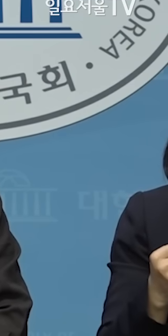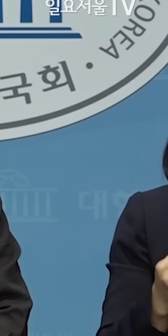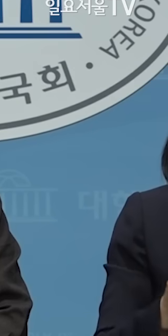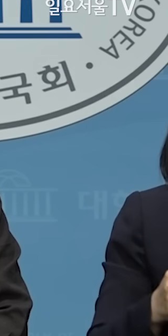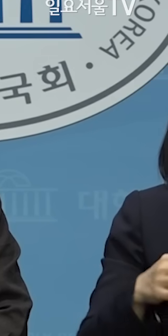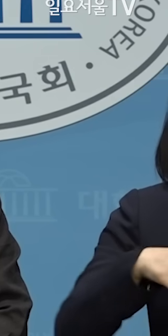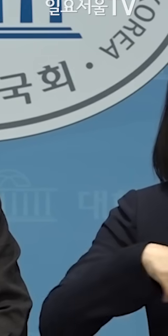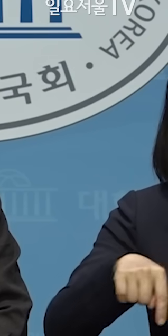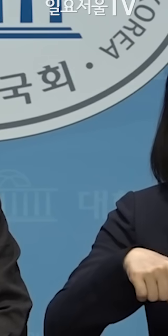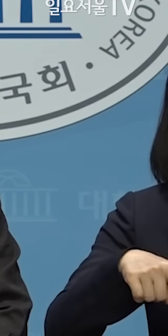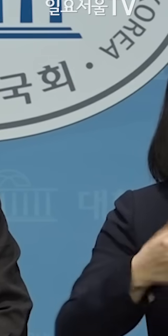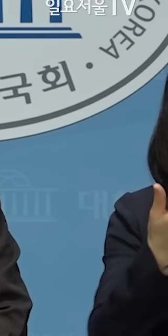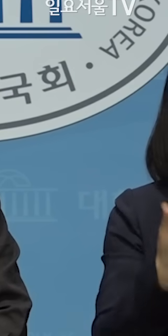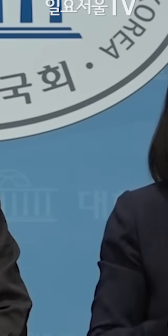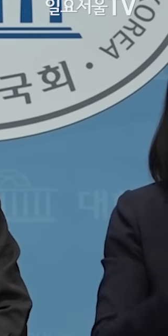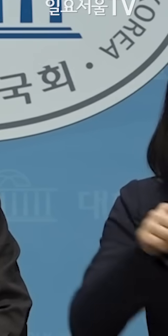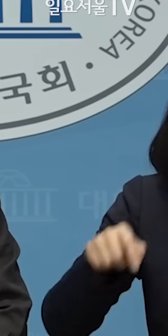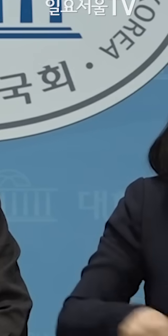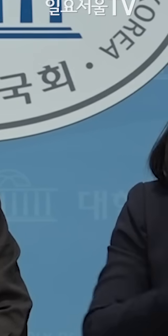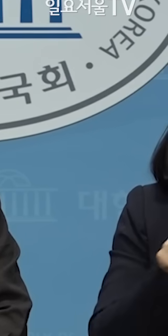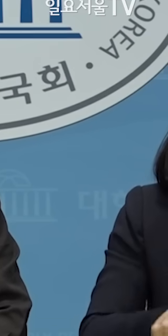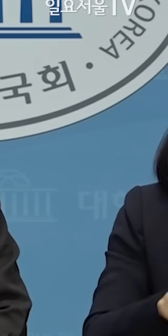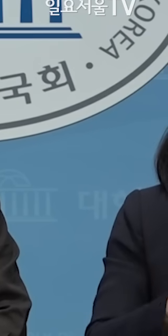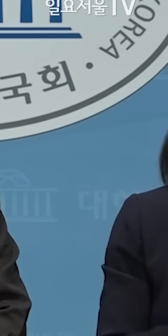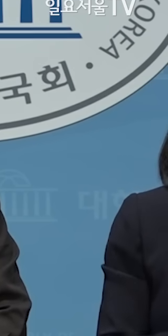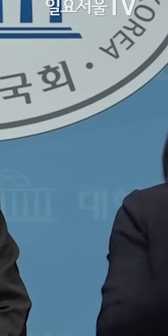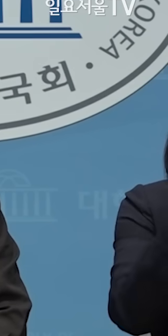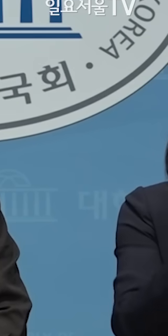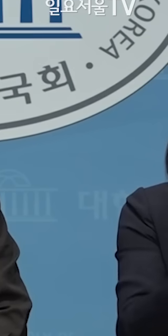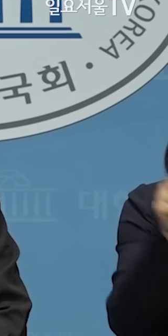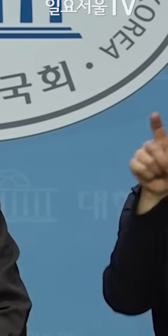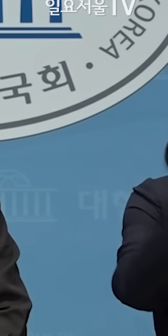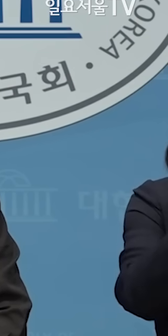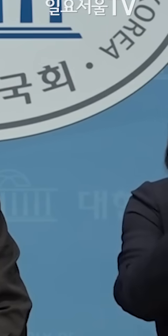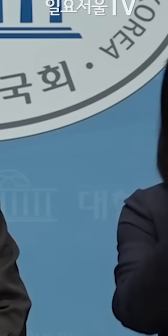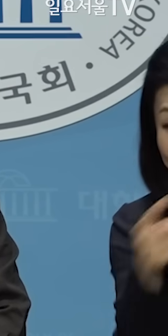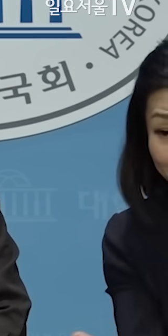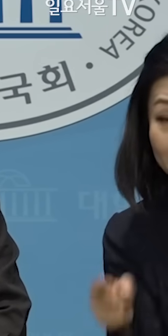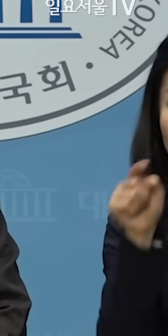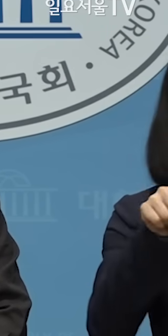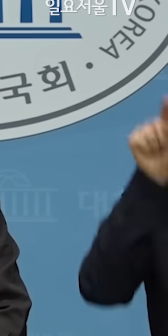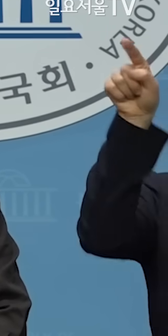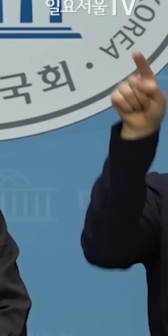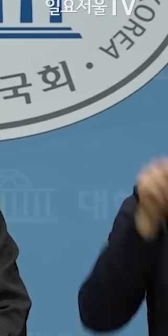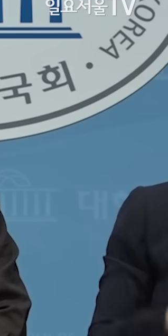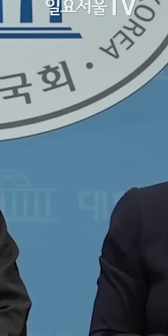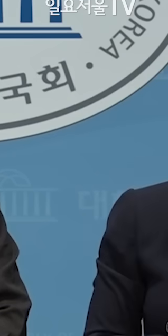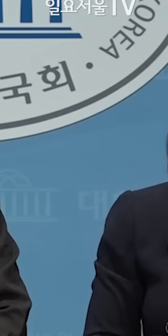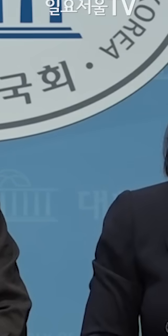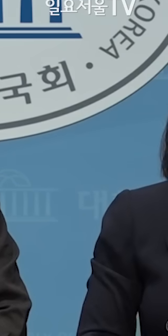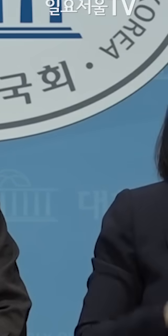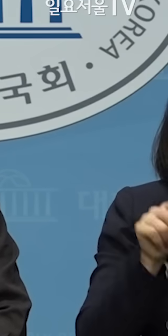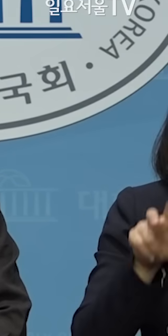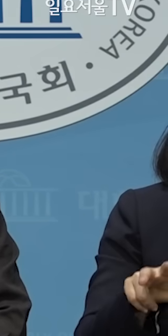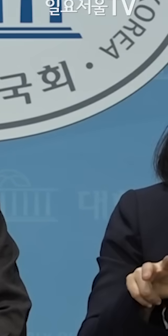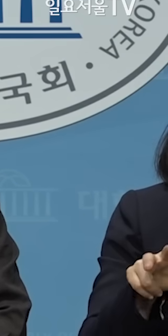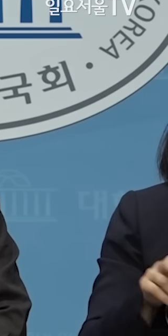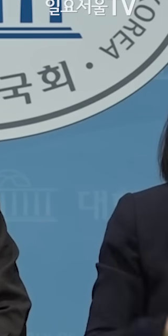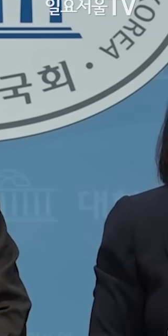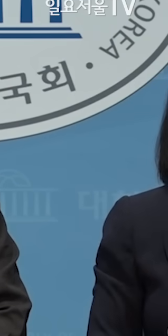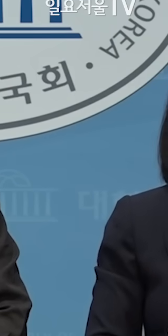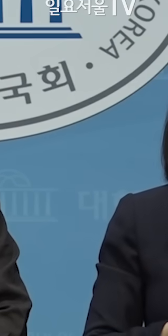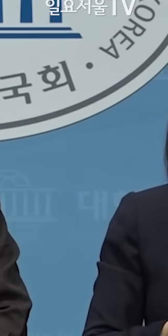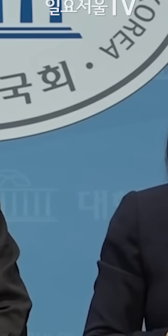속에도 사법 시스템과 사실관계에 대한 신뢰를 깨는 것은 금도이를 깬다면 진실